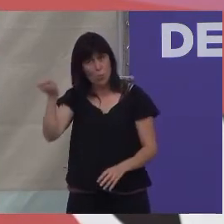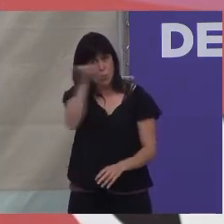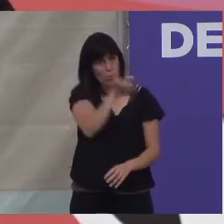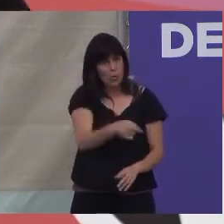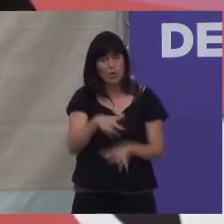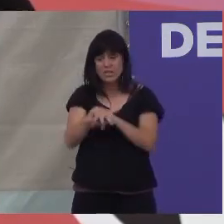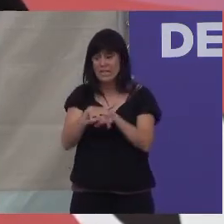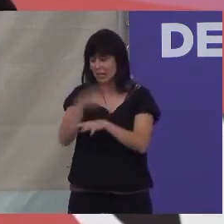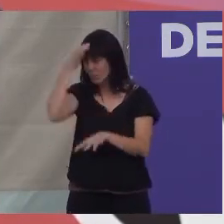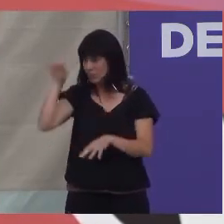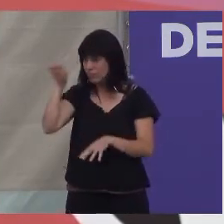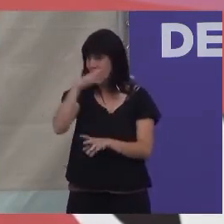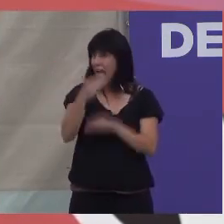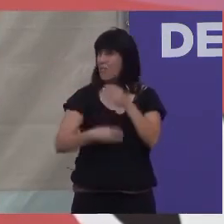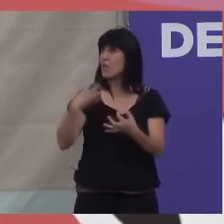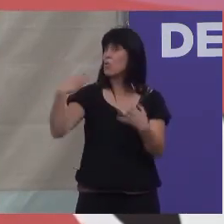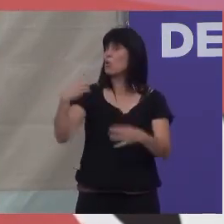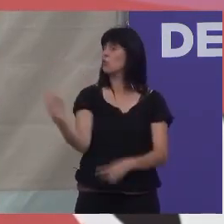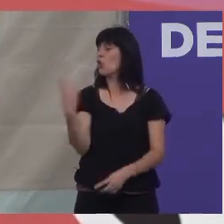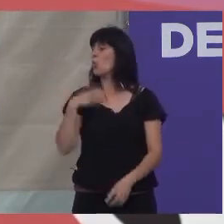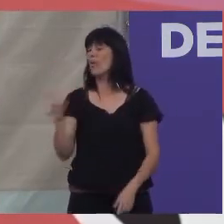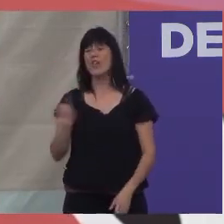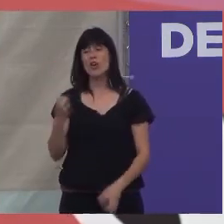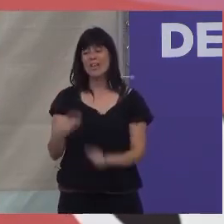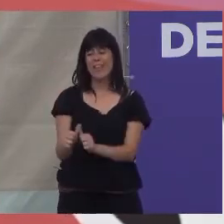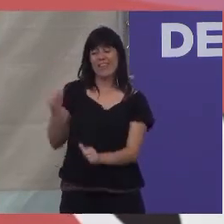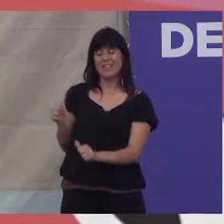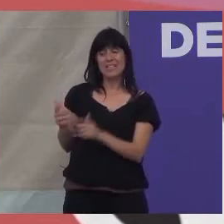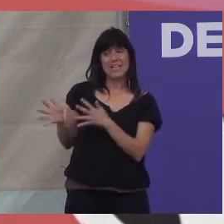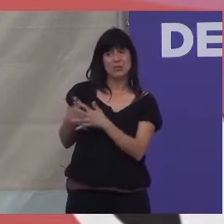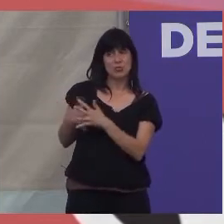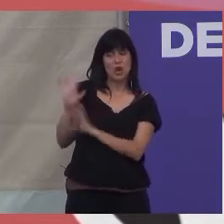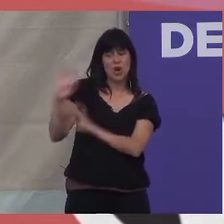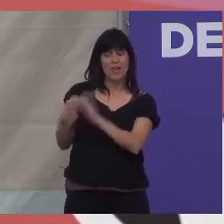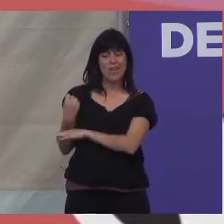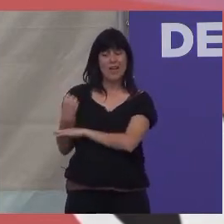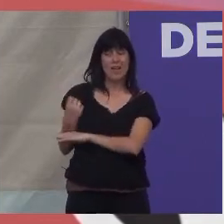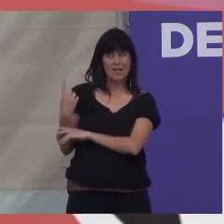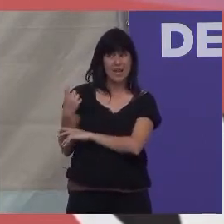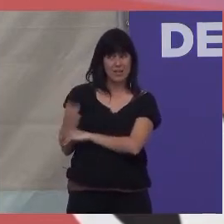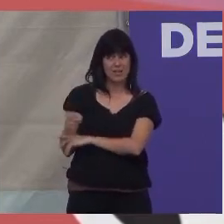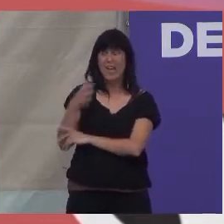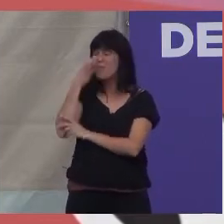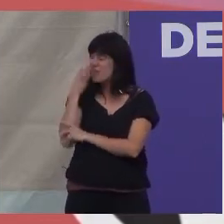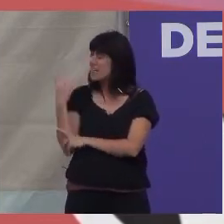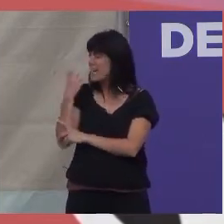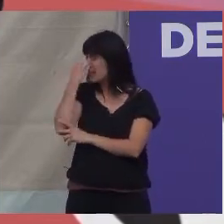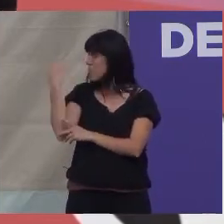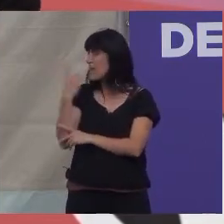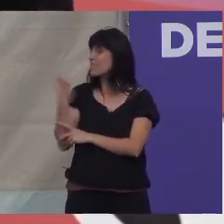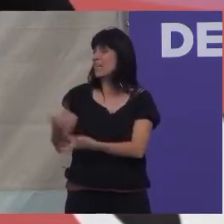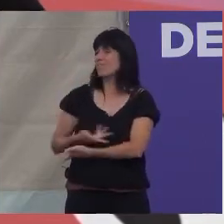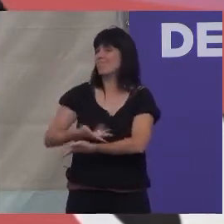pot fer-se a soles, necessita una estructura darrere, necessita una organització, però sobretot el que necessita és